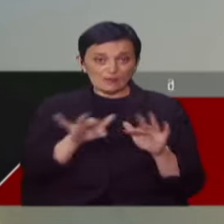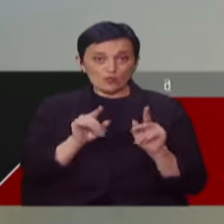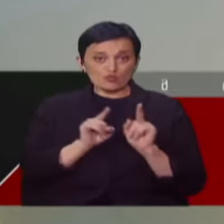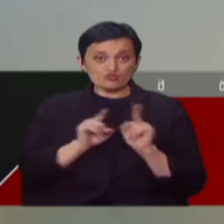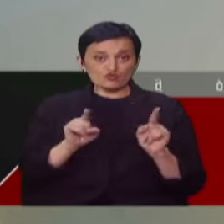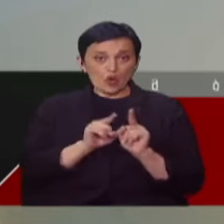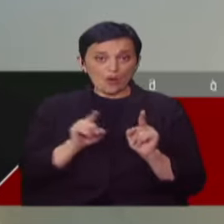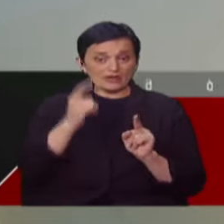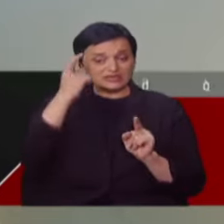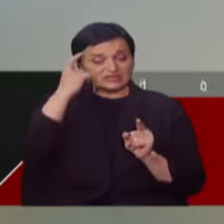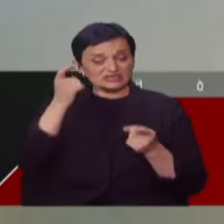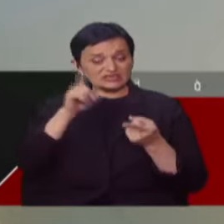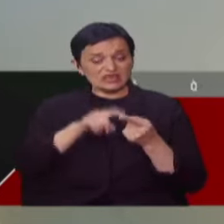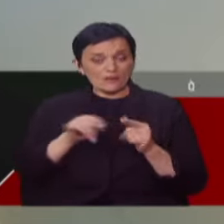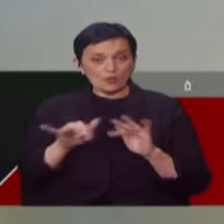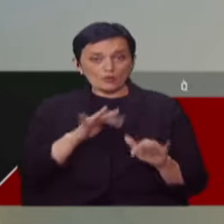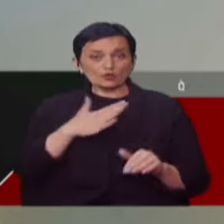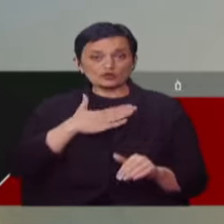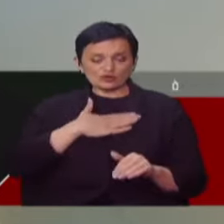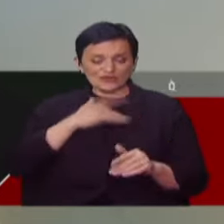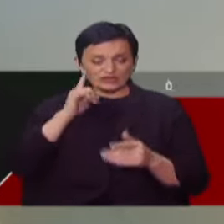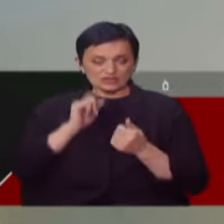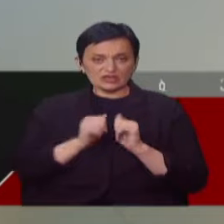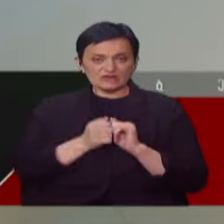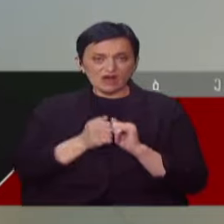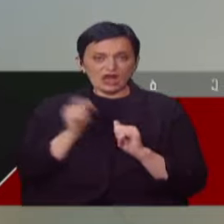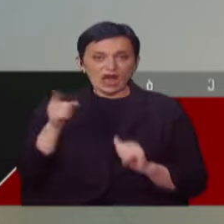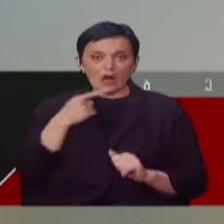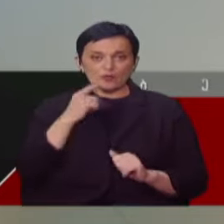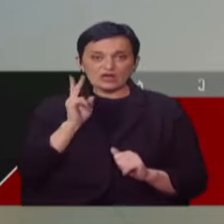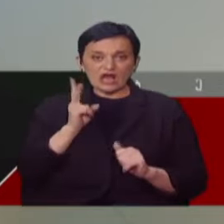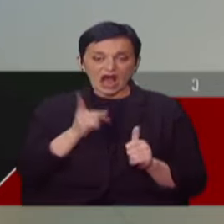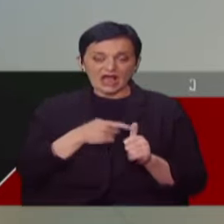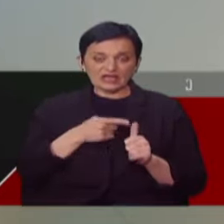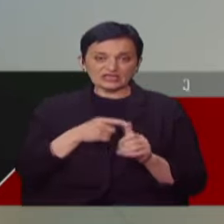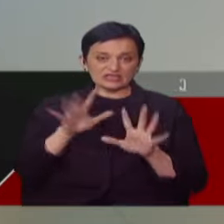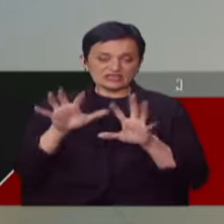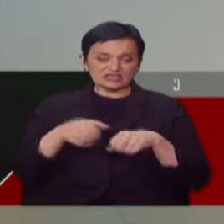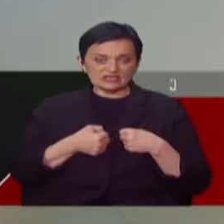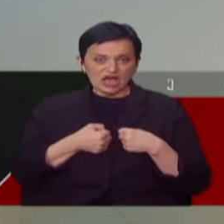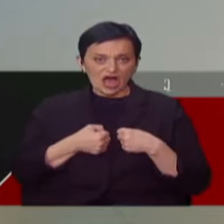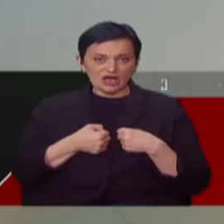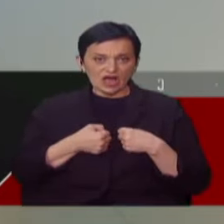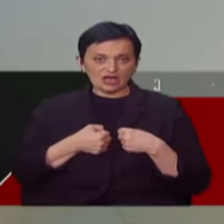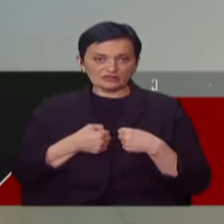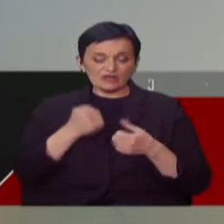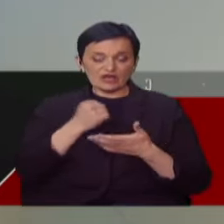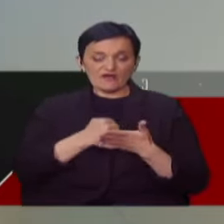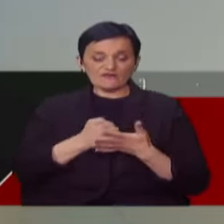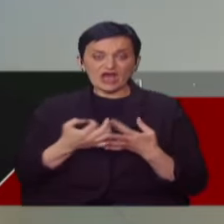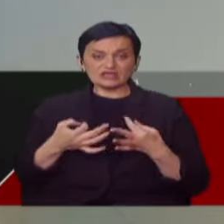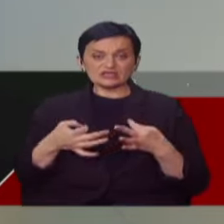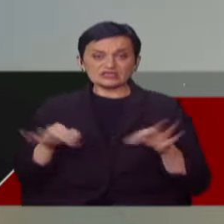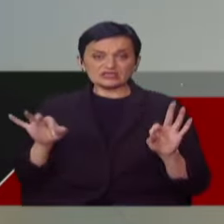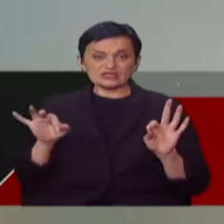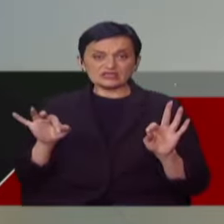პროპაგანდისტული ზემოქმედებისა. ჩვენ გვახსოვს, რომ ისინი ამბობდნენ, რომ კანდიდატის სტატუსს წაგვართმევენ, ვიზა